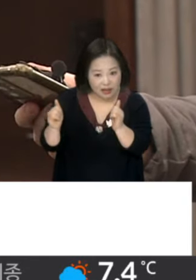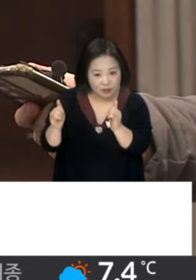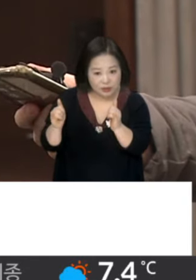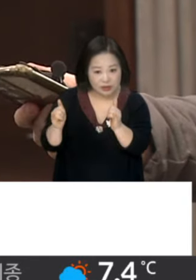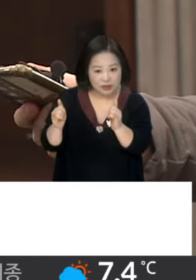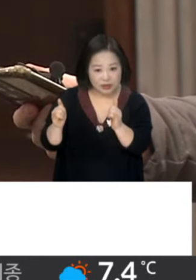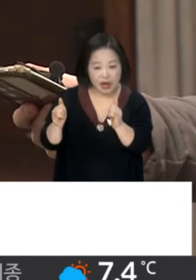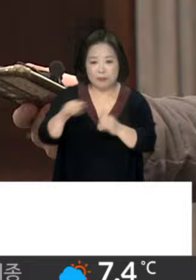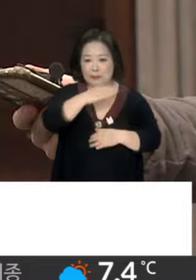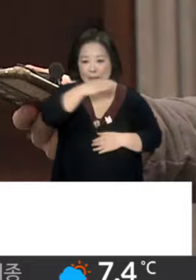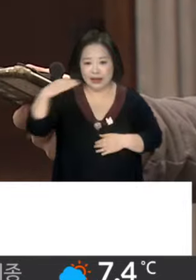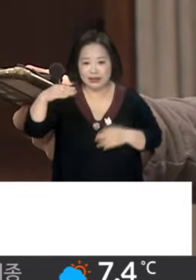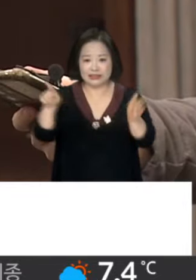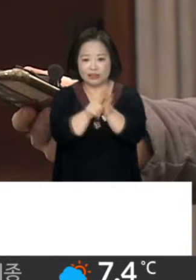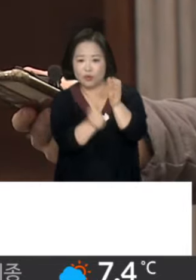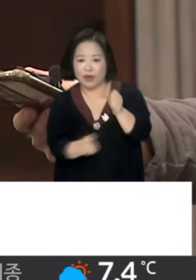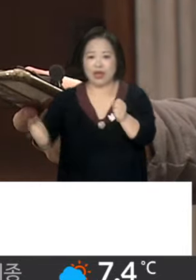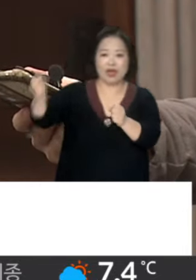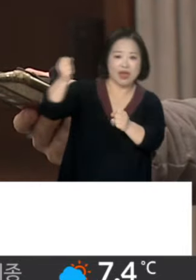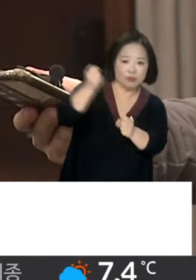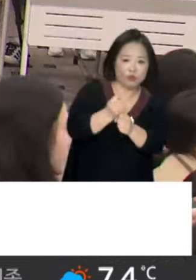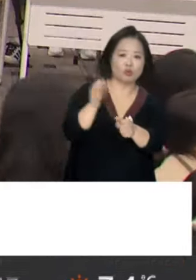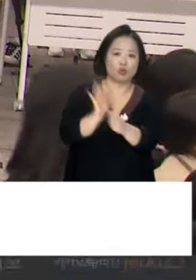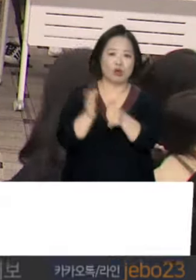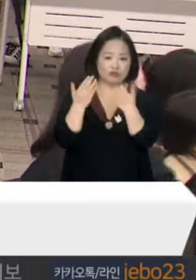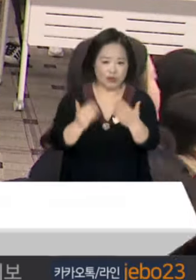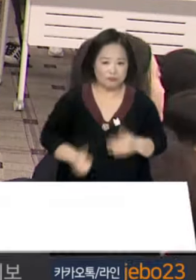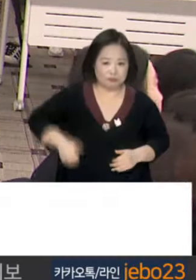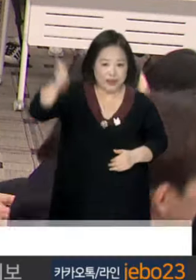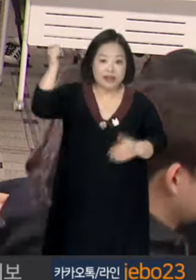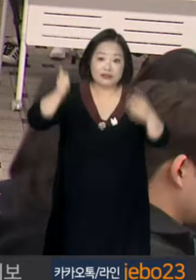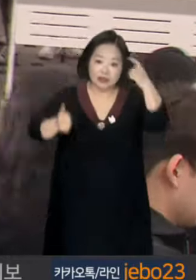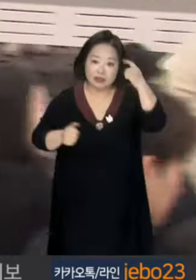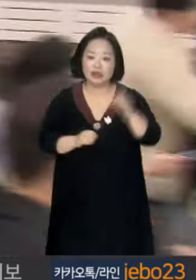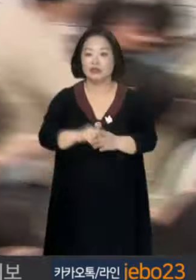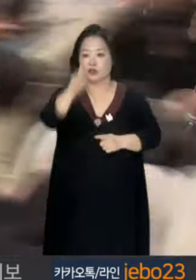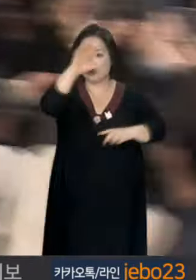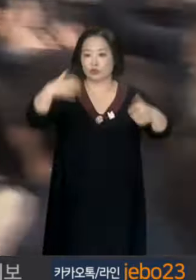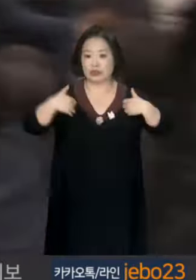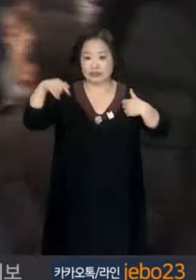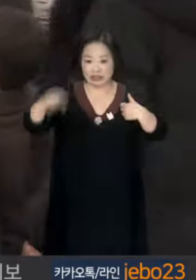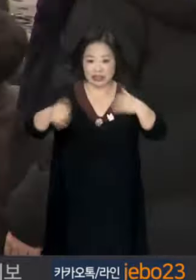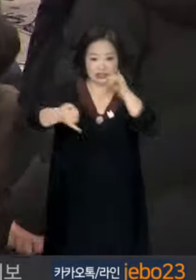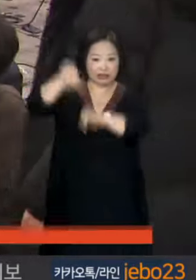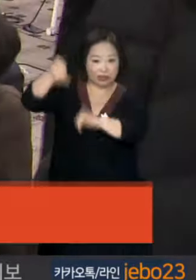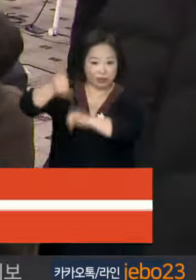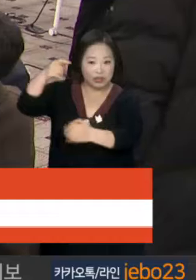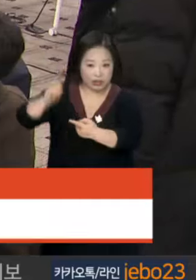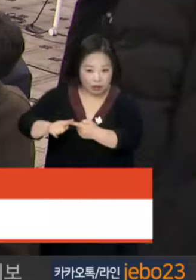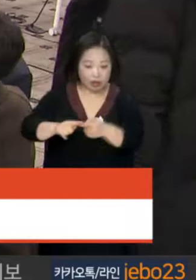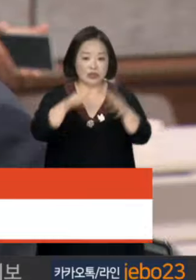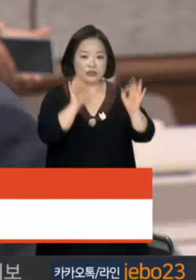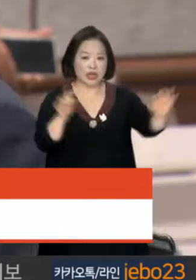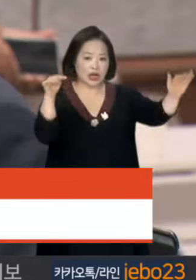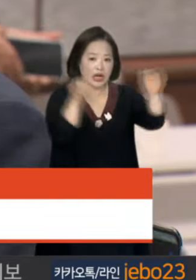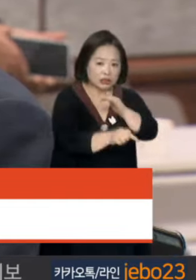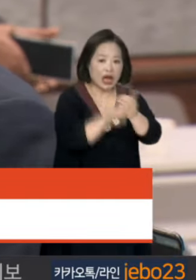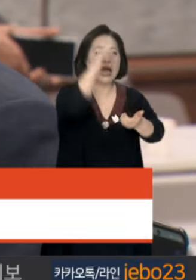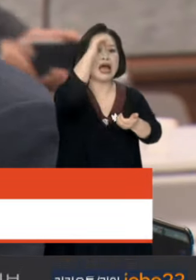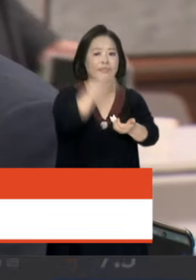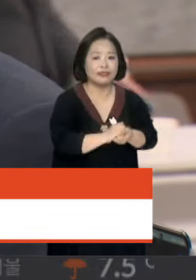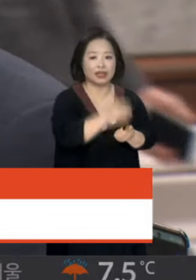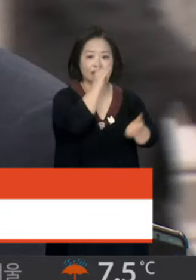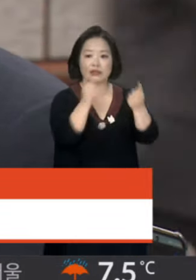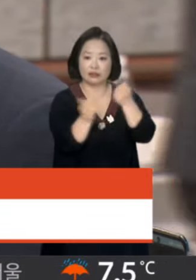신용생활로 회복할 수 있게끔 도와주는 게. 또 정부는 채무조정 기록이 금융거래의 제약 요인이 된다는 지적에